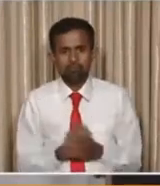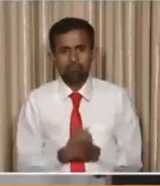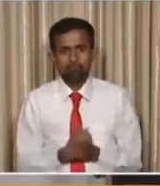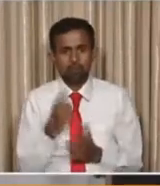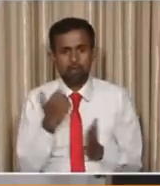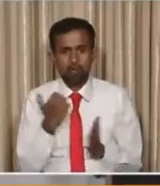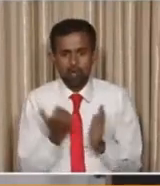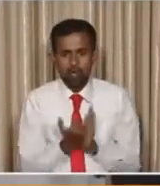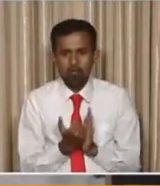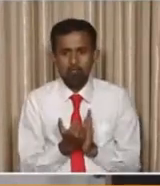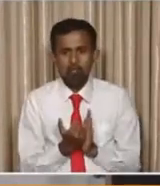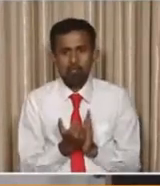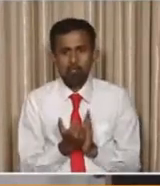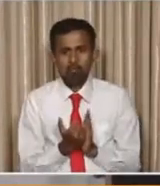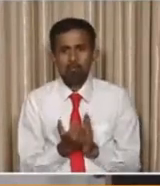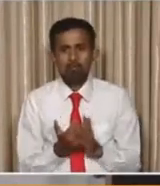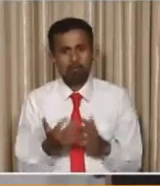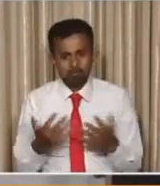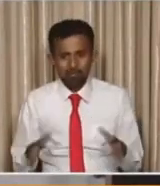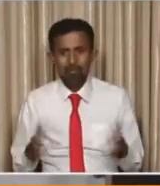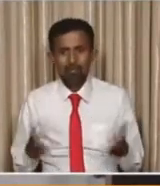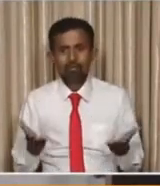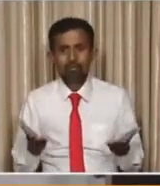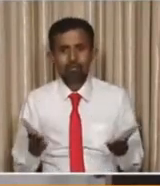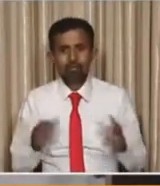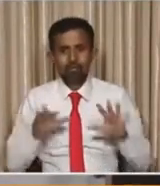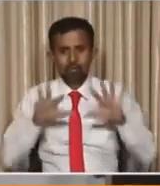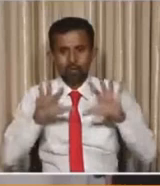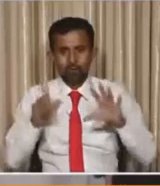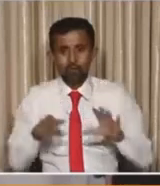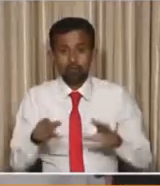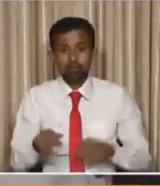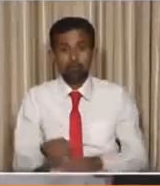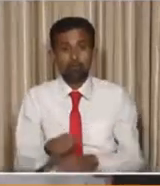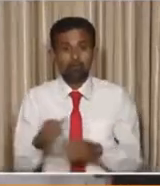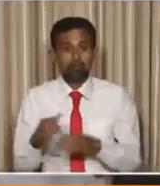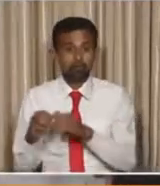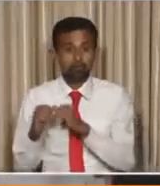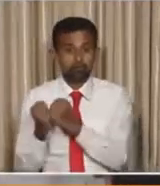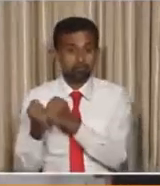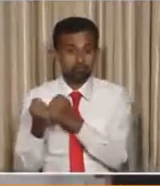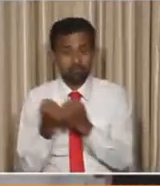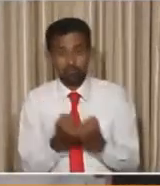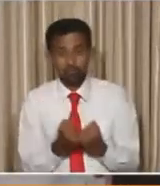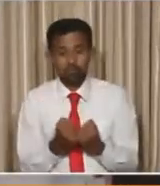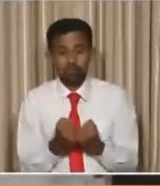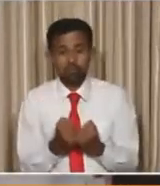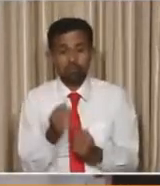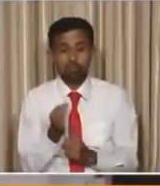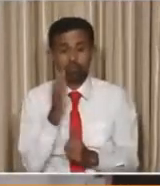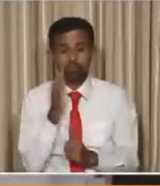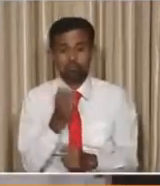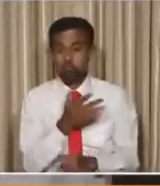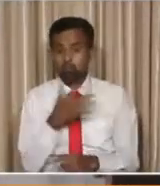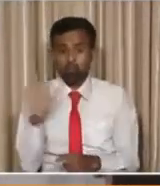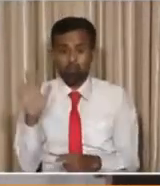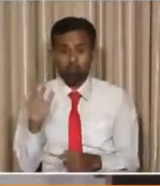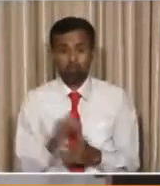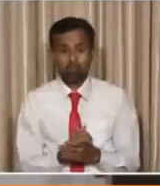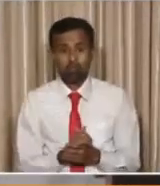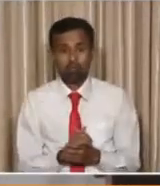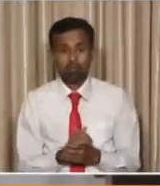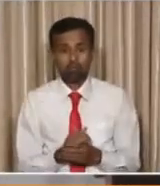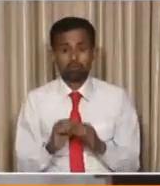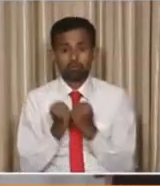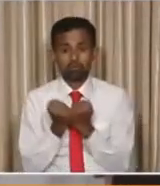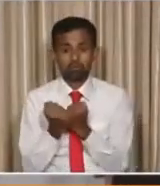අමාරු තත්වයකට යනවා කියලා ඒක වුණානේ. 9 ඉඳන් සංවිධායකය ඇවිල්ලා ජනාධිපතිව පන්නලා